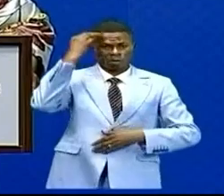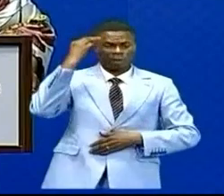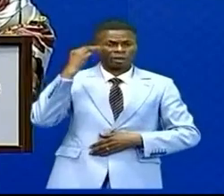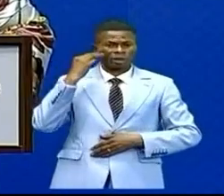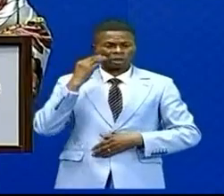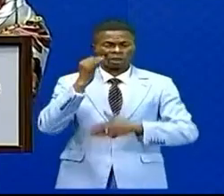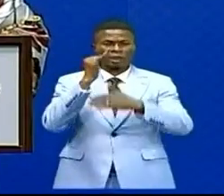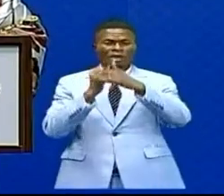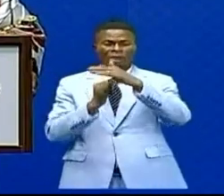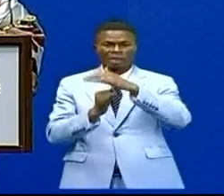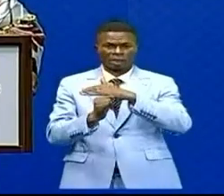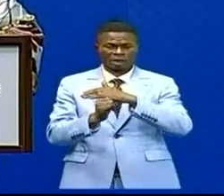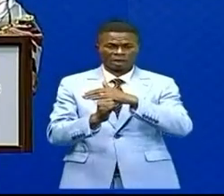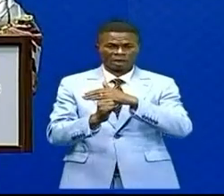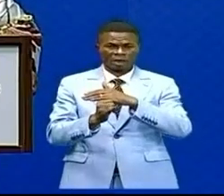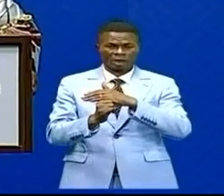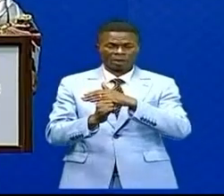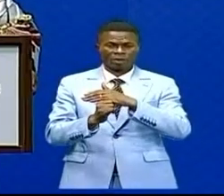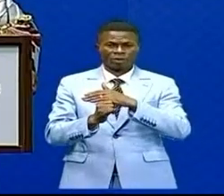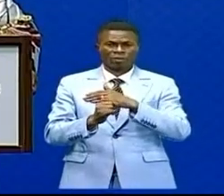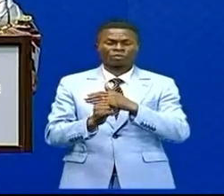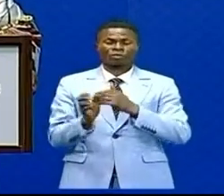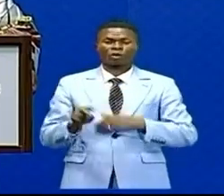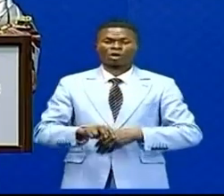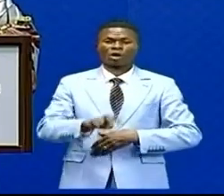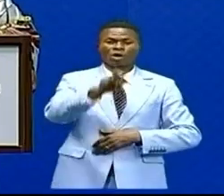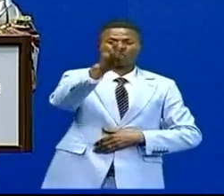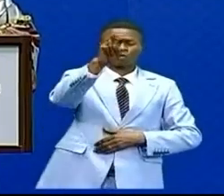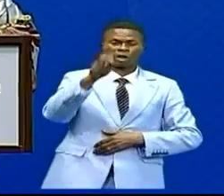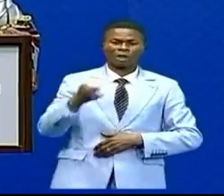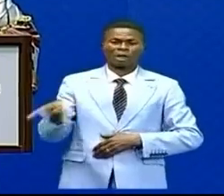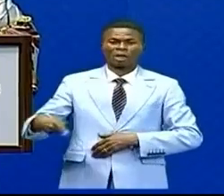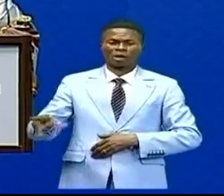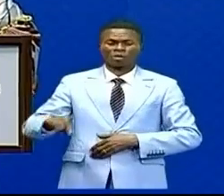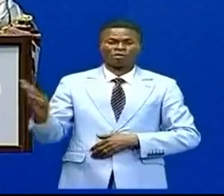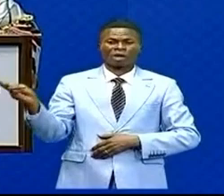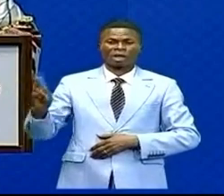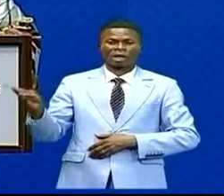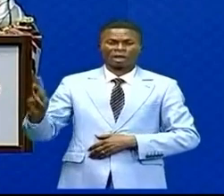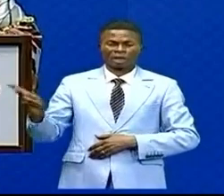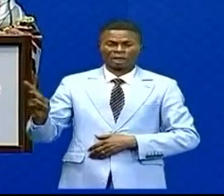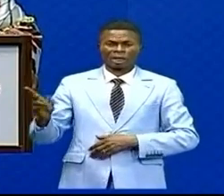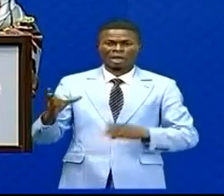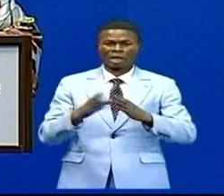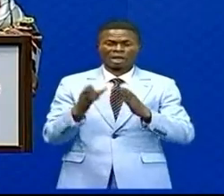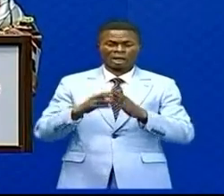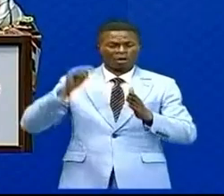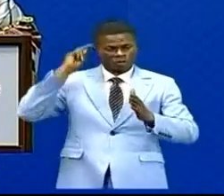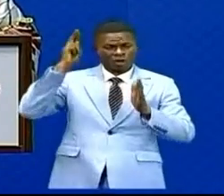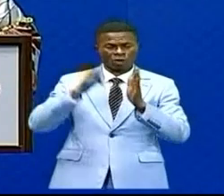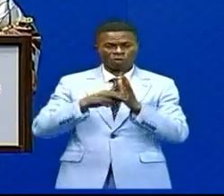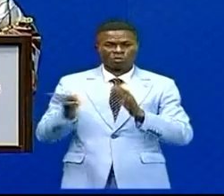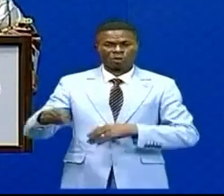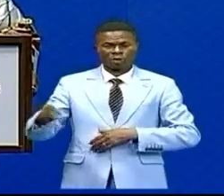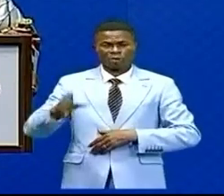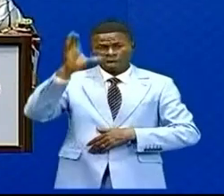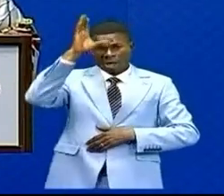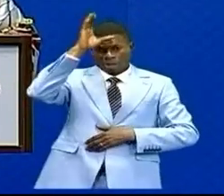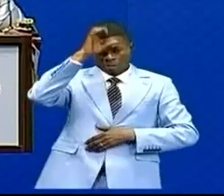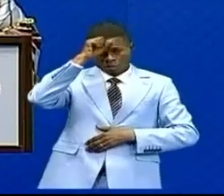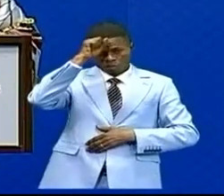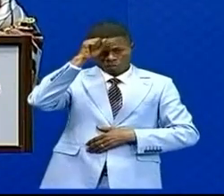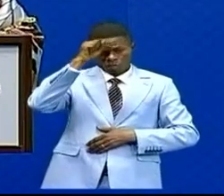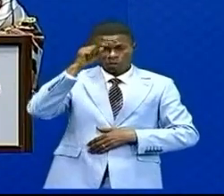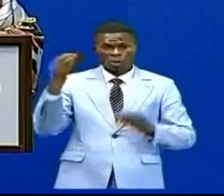de l'Intérieur a effectué une mission dans la province du Kasaï, accompagné du gouverneur de la province du Kwilu, à